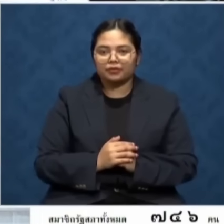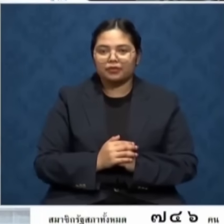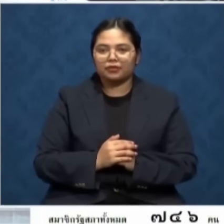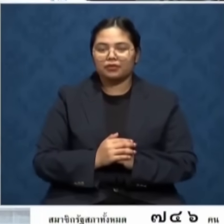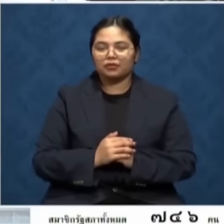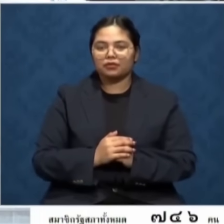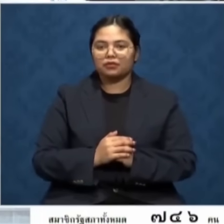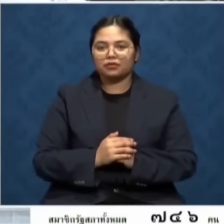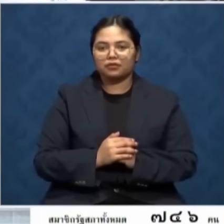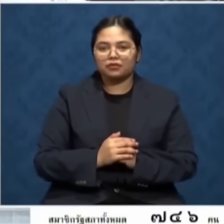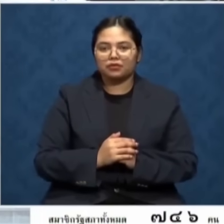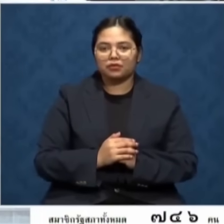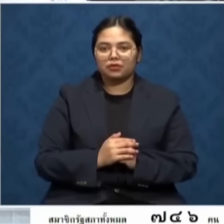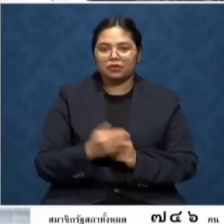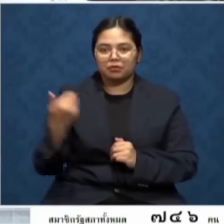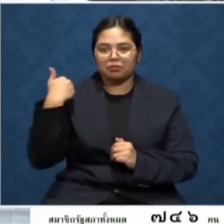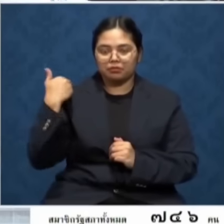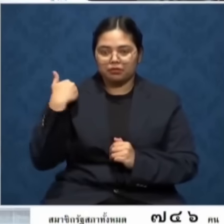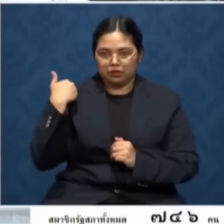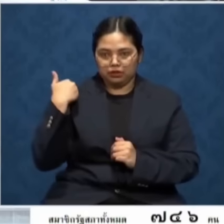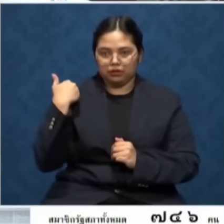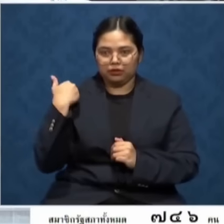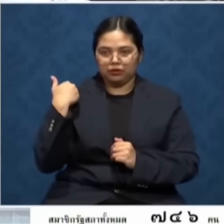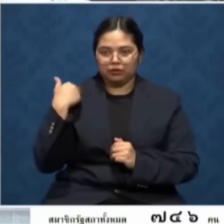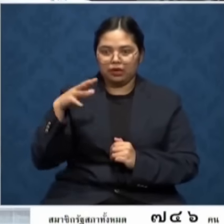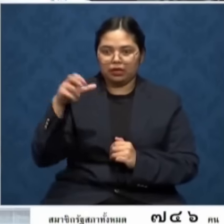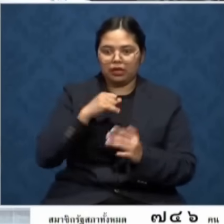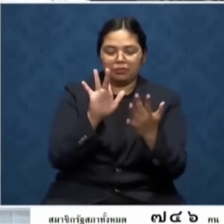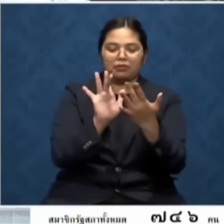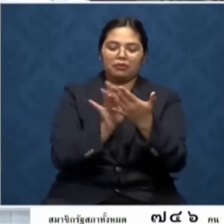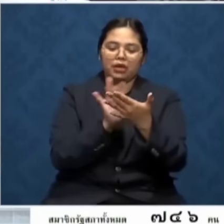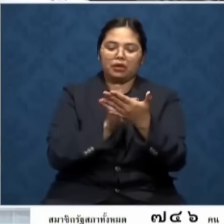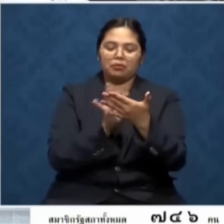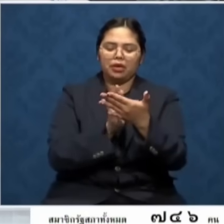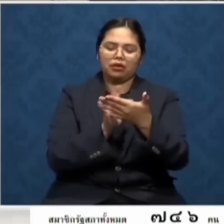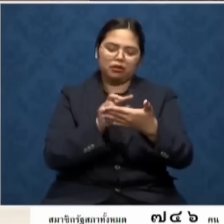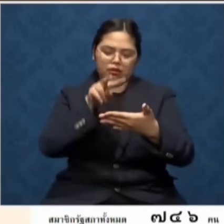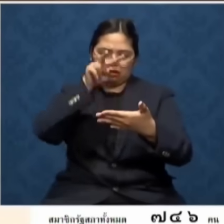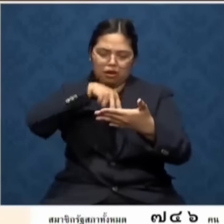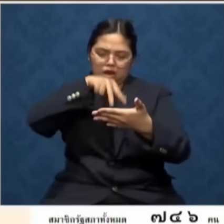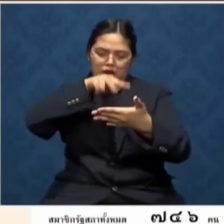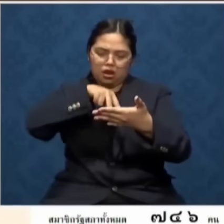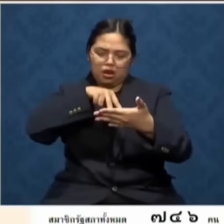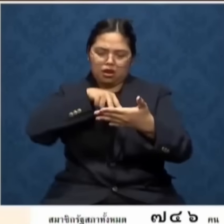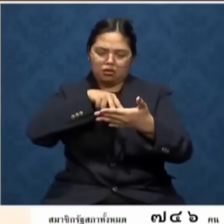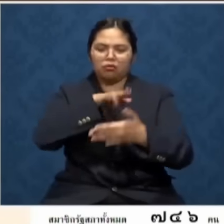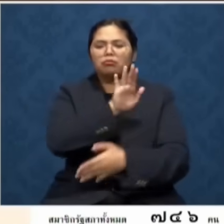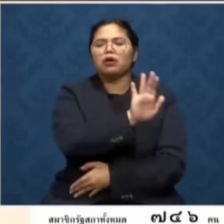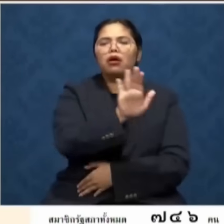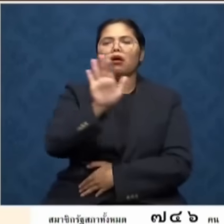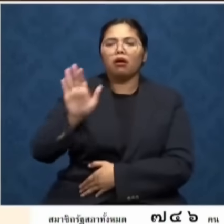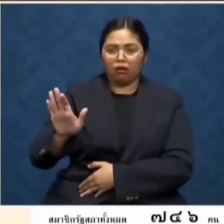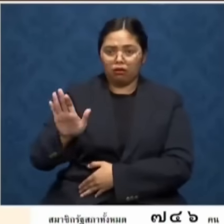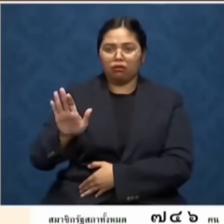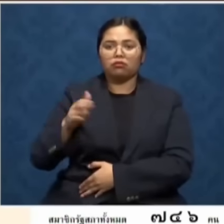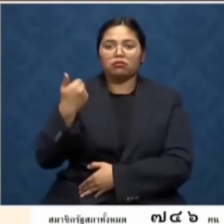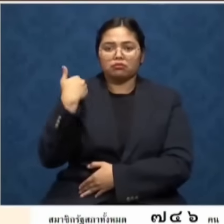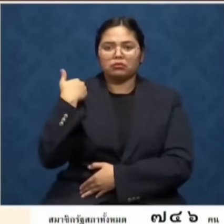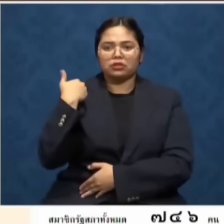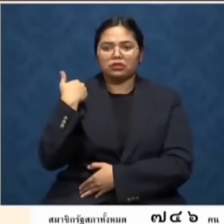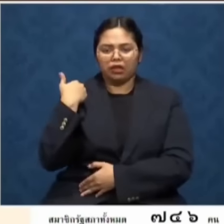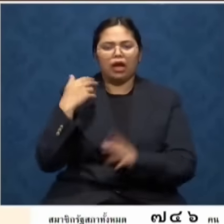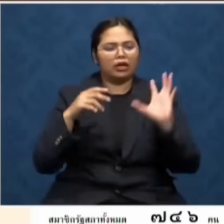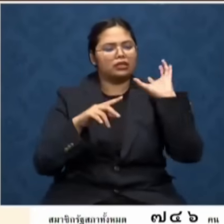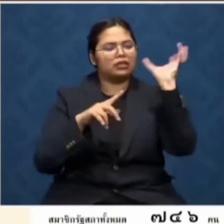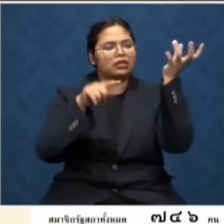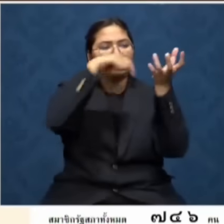ำ อะไรล่ะ iPad ขึ้นมาอ่านมันเป็นของทุกท่านไปแล้วนะครับโลกนี้เป็นอย่างนั้นไป